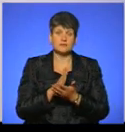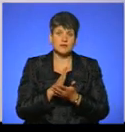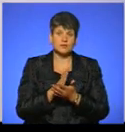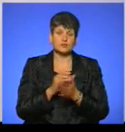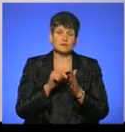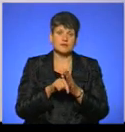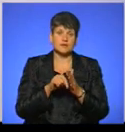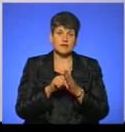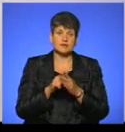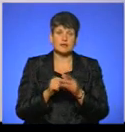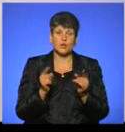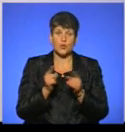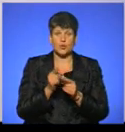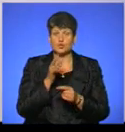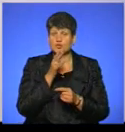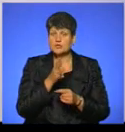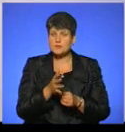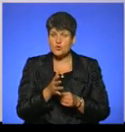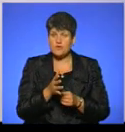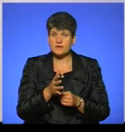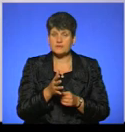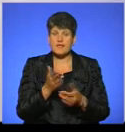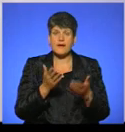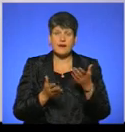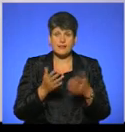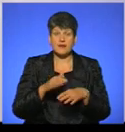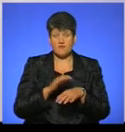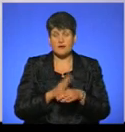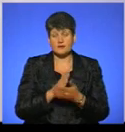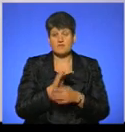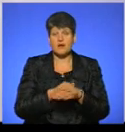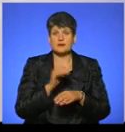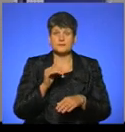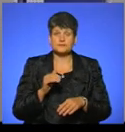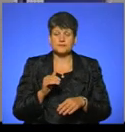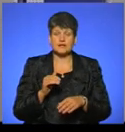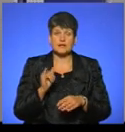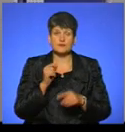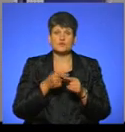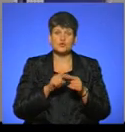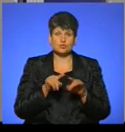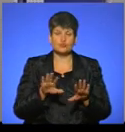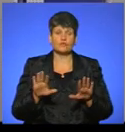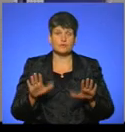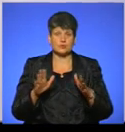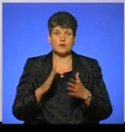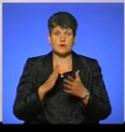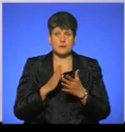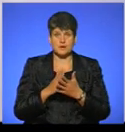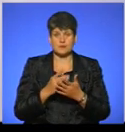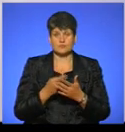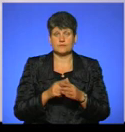характер короткотерміновий, ну, але факт є фактом. І в даному випадку ми маємо свідчення цього.